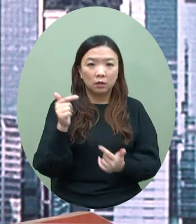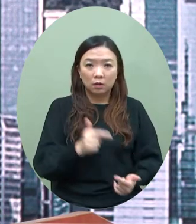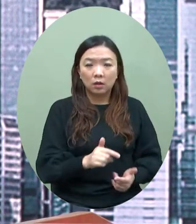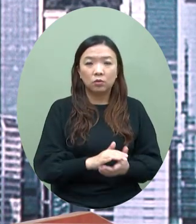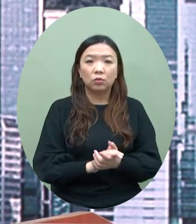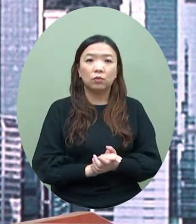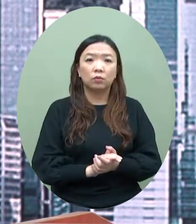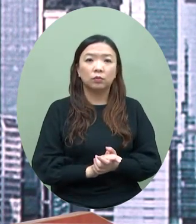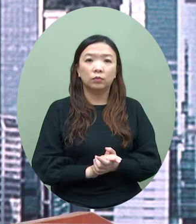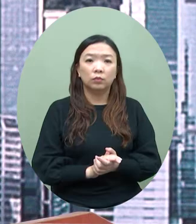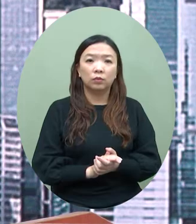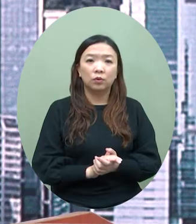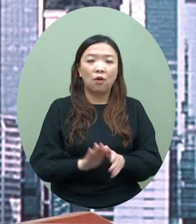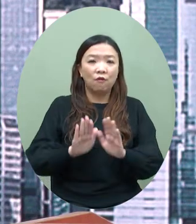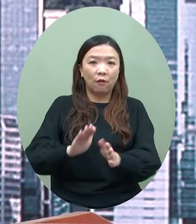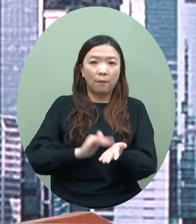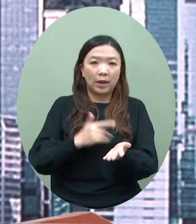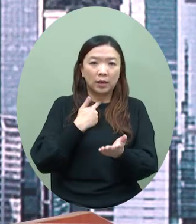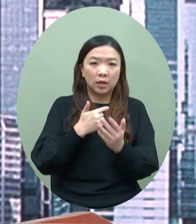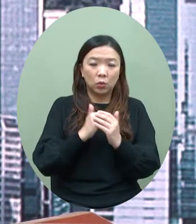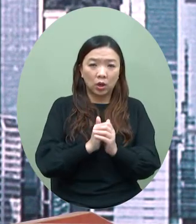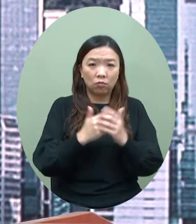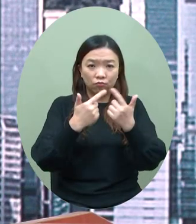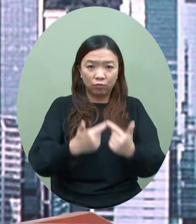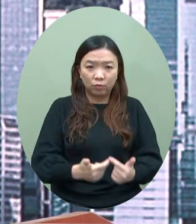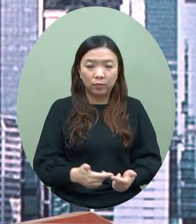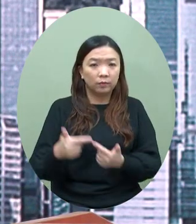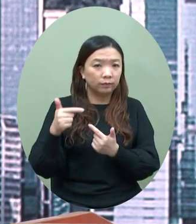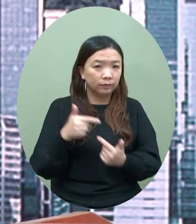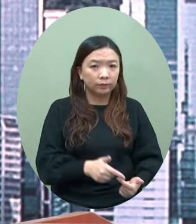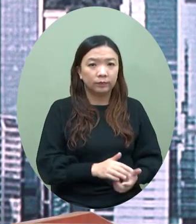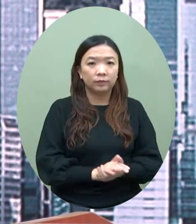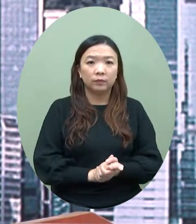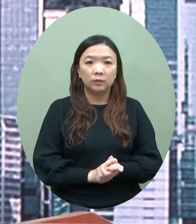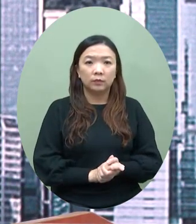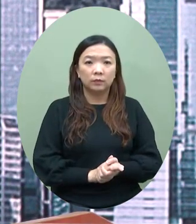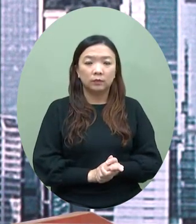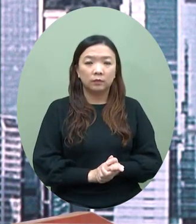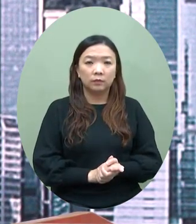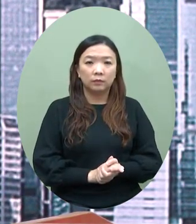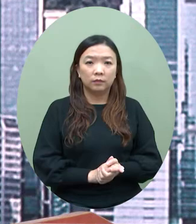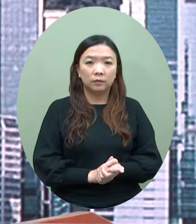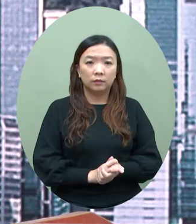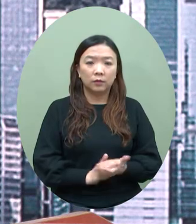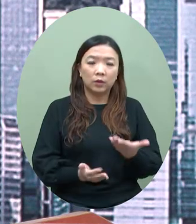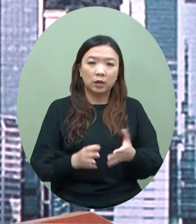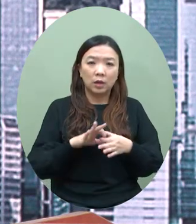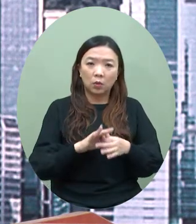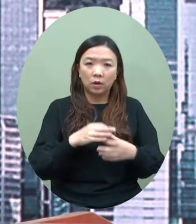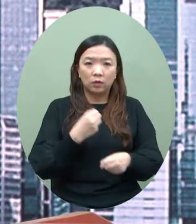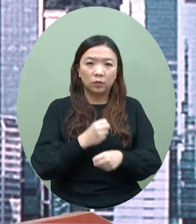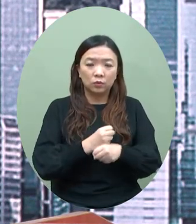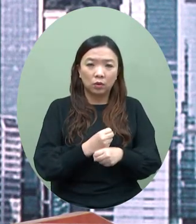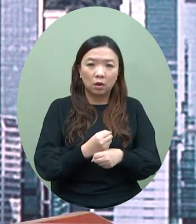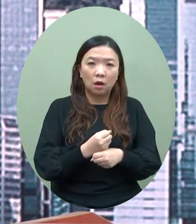合到嗰個防疫嘅要求，同埋呢能夠可以呢係做到相關嘅嗰啲嘅工作啊，同埋